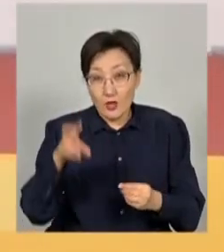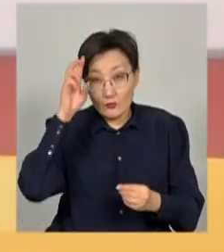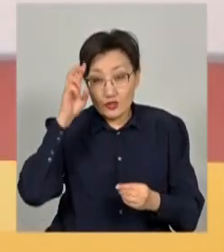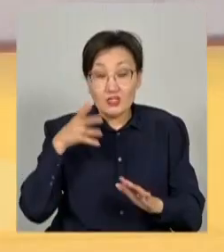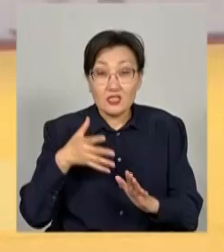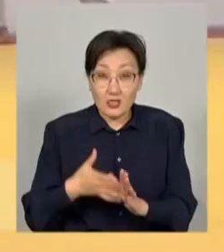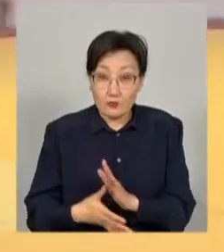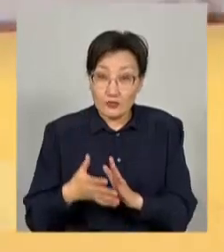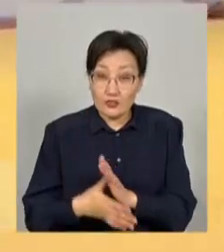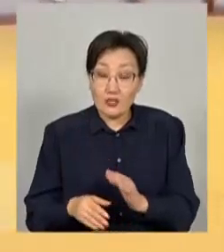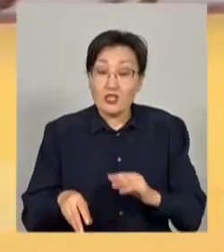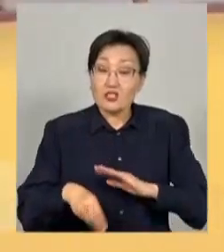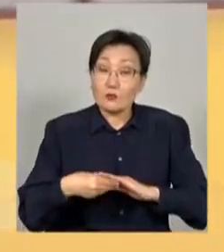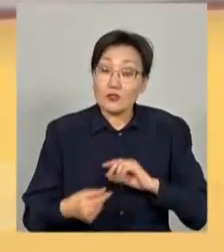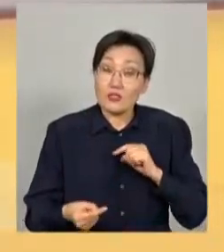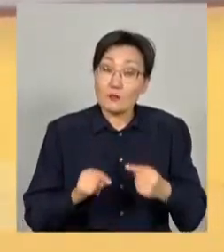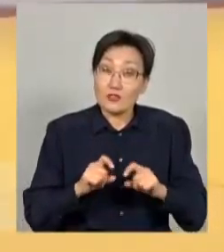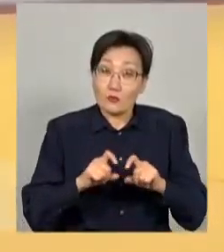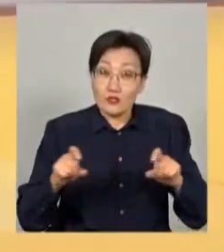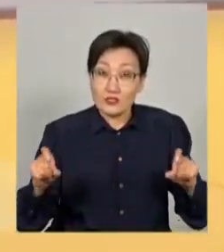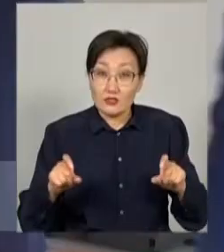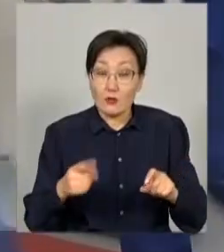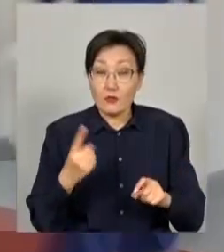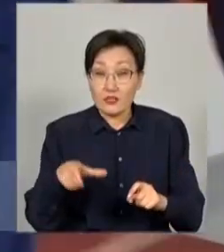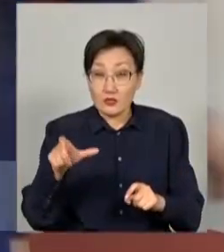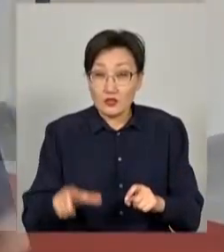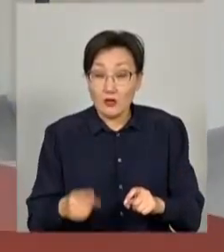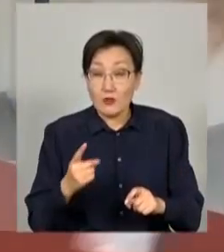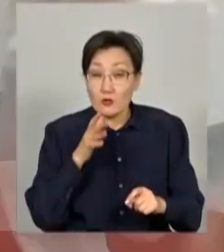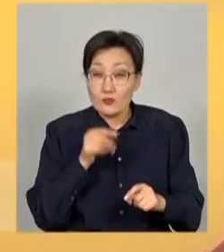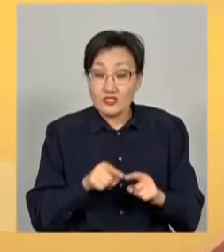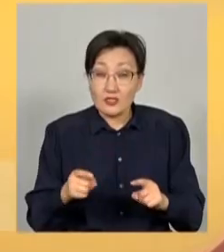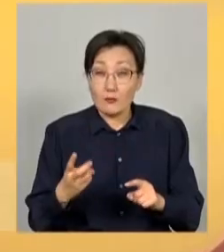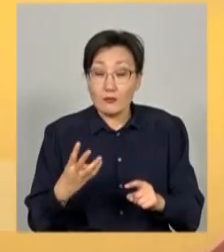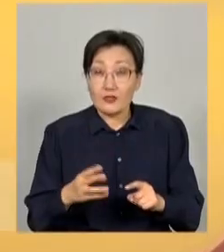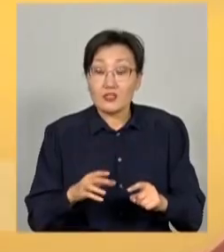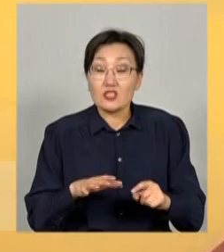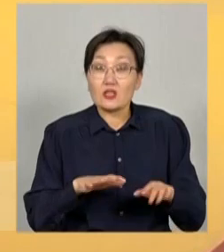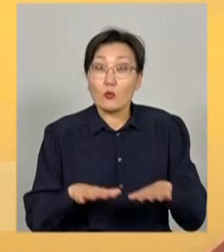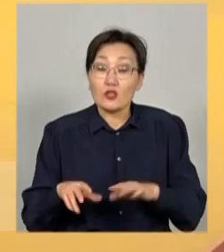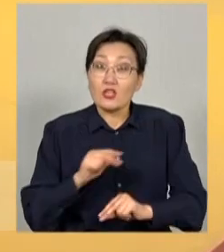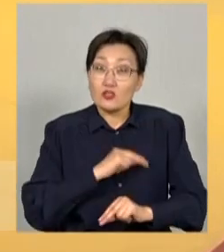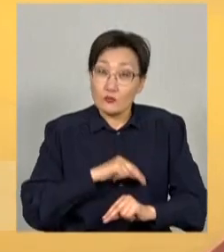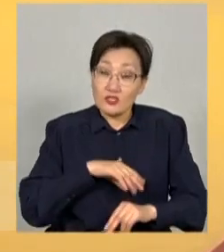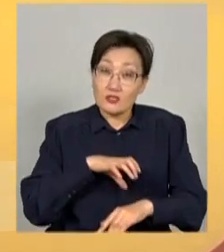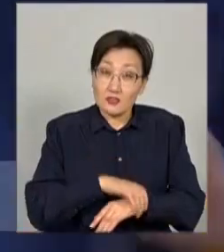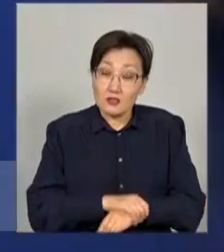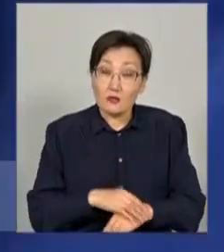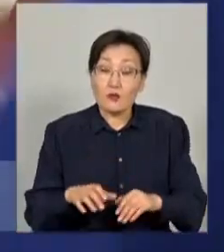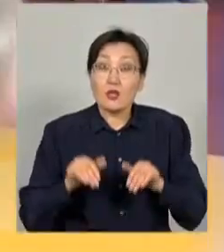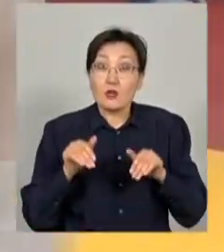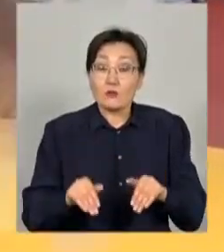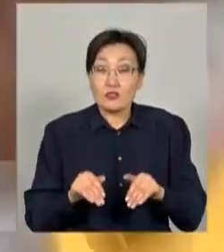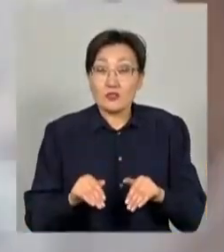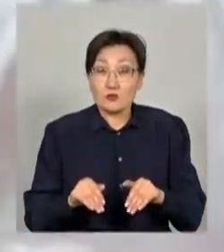кетіпті. Сонымен қатар жемқорлыққа қарсы департамент бір адамның бір уақытта бірнеше жерде жұмыс істеуін анықтапты. Яғни қаскелеңде